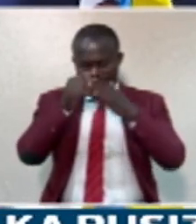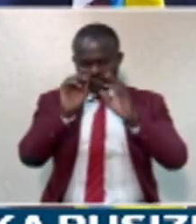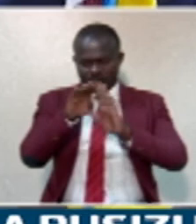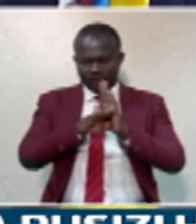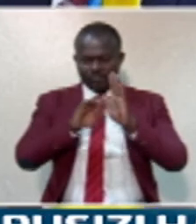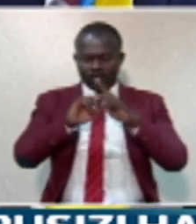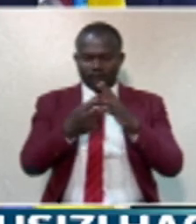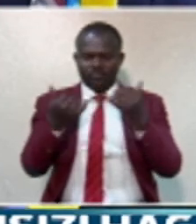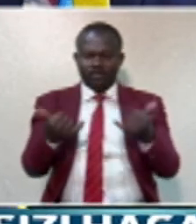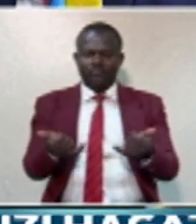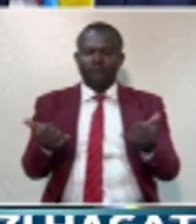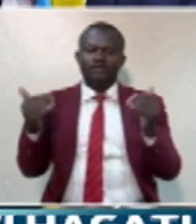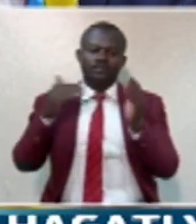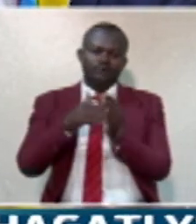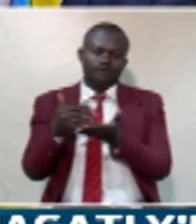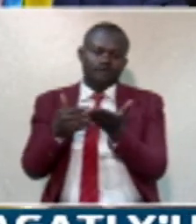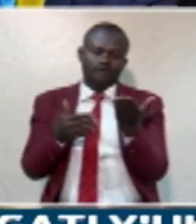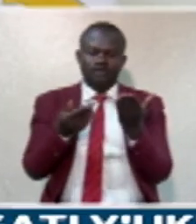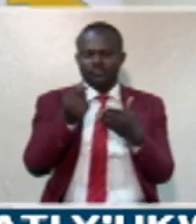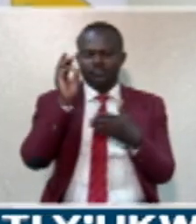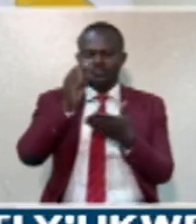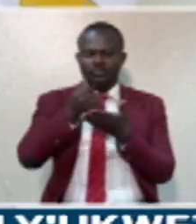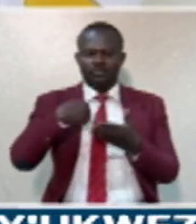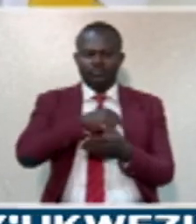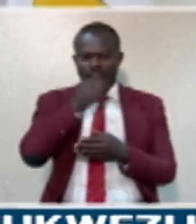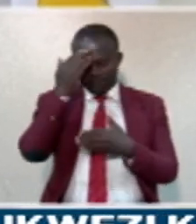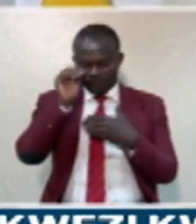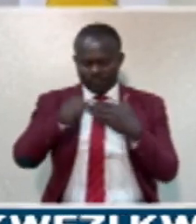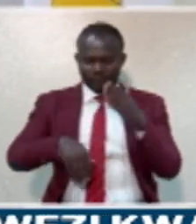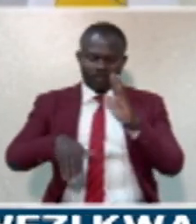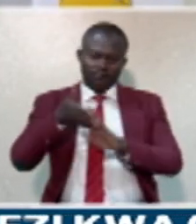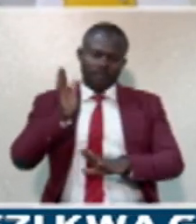yaratangiye akaba rero amafaranga badufasha kugira ngo twihutishe gahunda y'ikingira.